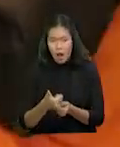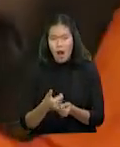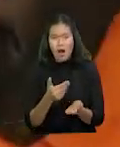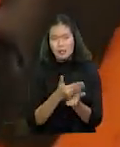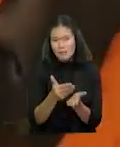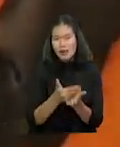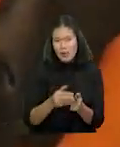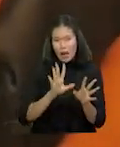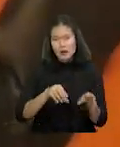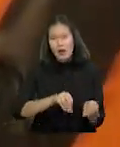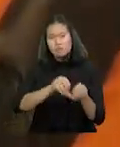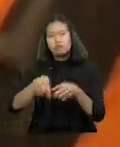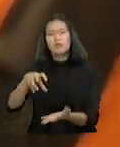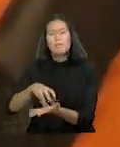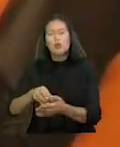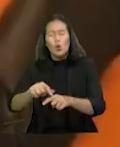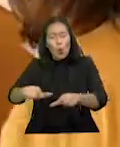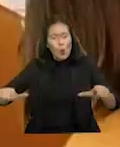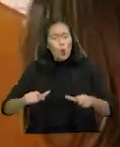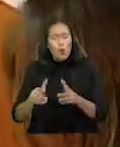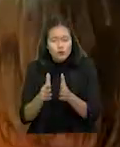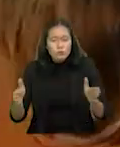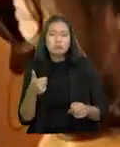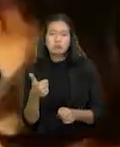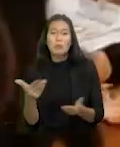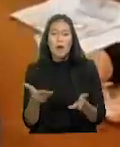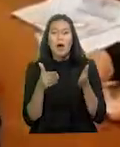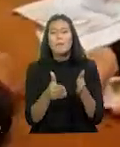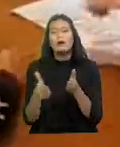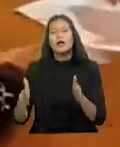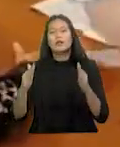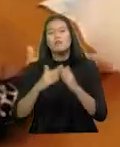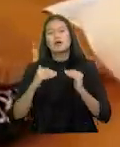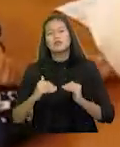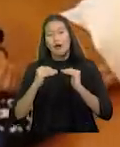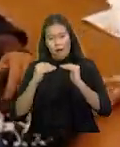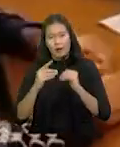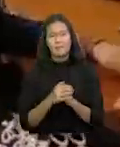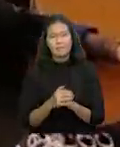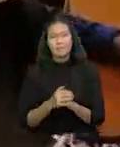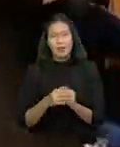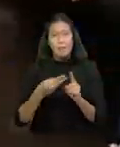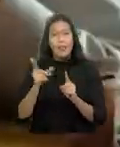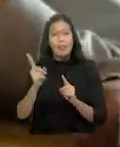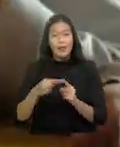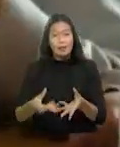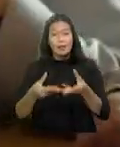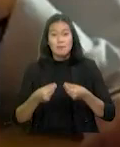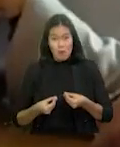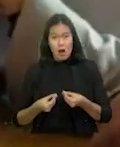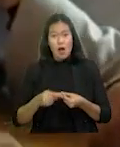pembagian BLT dialihkan ke lokasi yang lebih luas di parkiran rusunawa Cibeureum penerima BLT BBM di Kelurahan Cibeureum